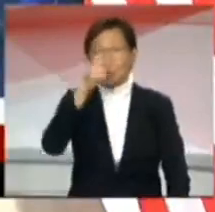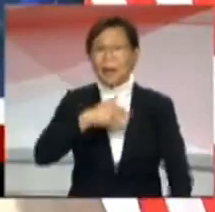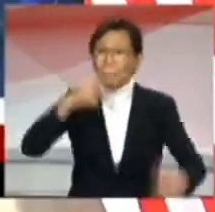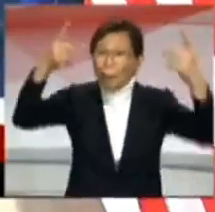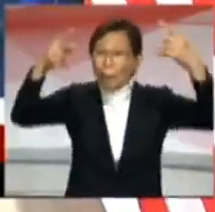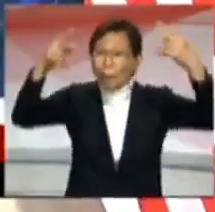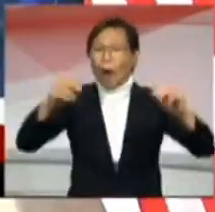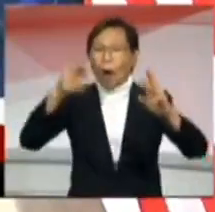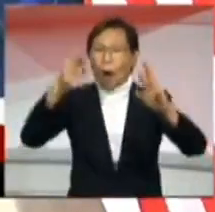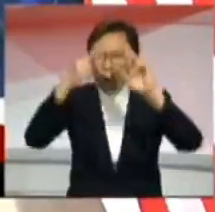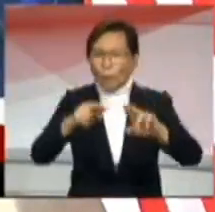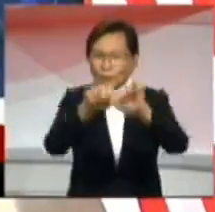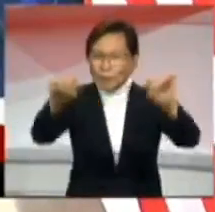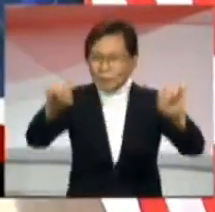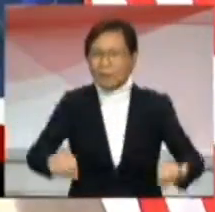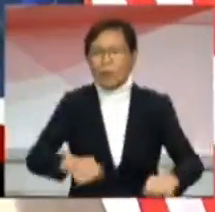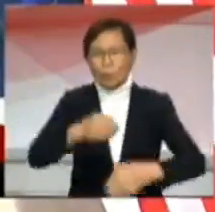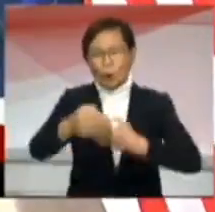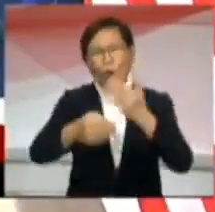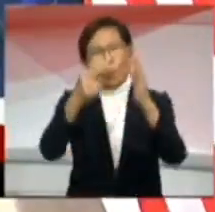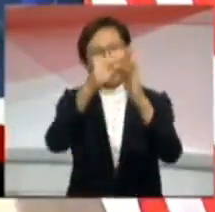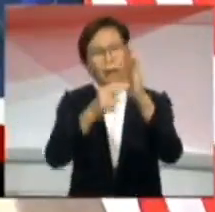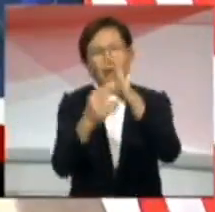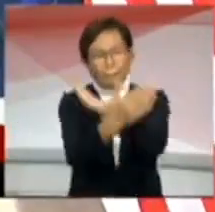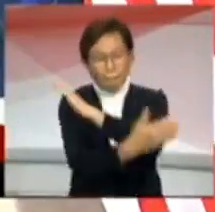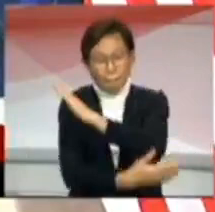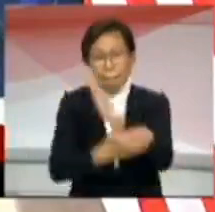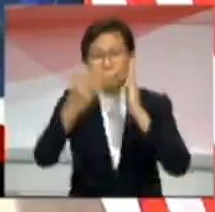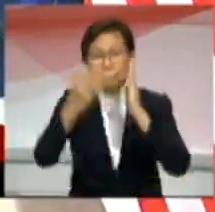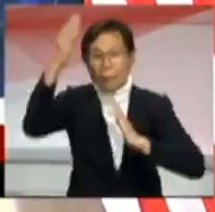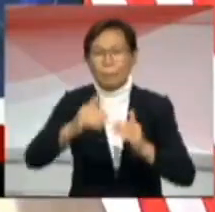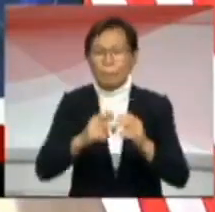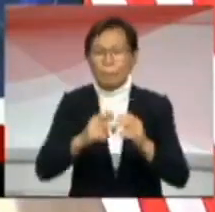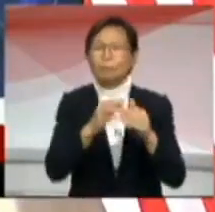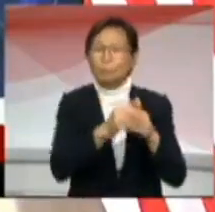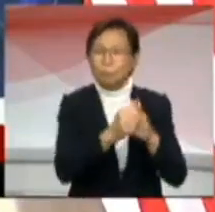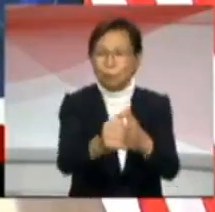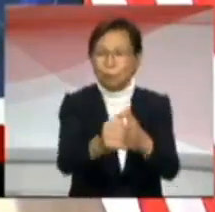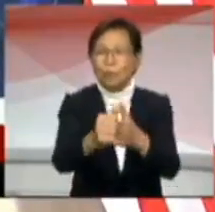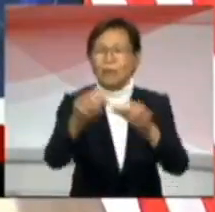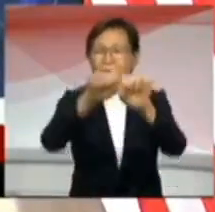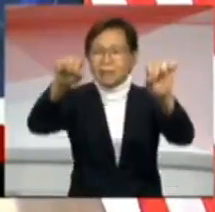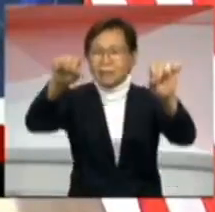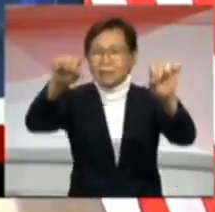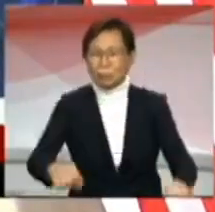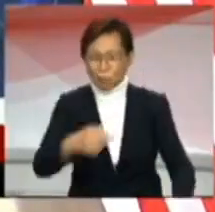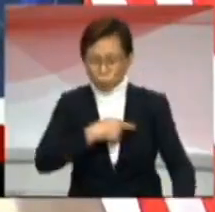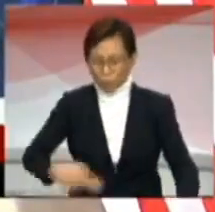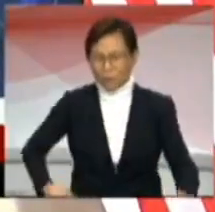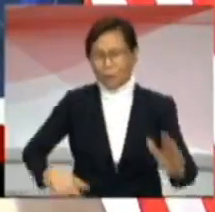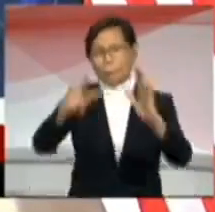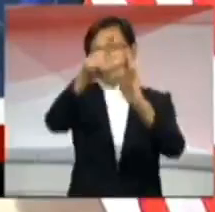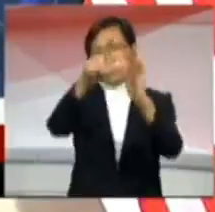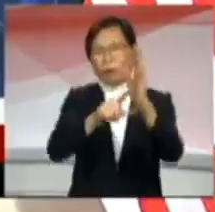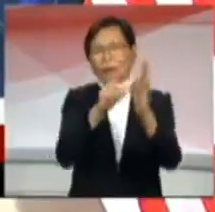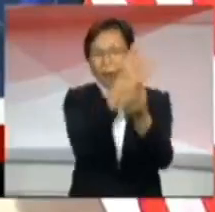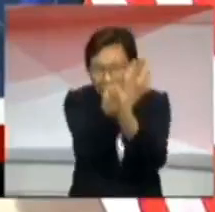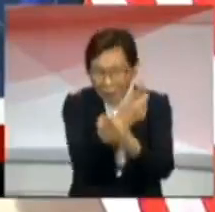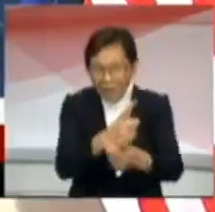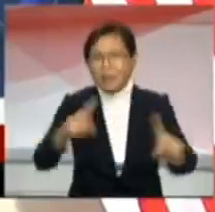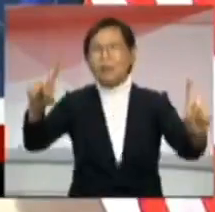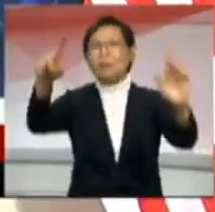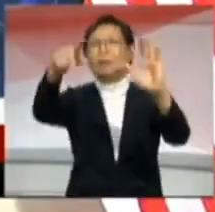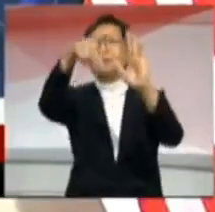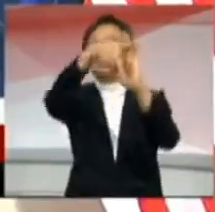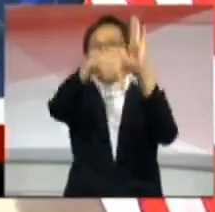dan proses perundangan negara kita yang berbasiskan sistem raja berpembawaan dan demokrasi